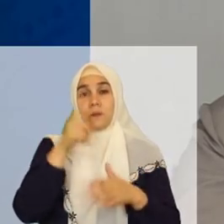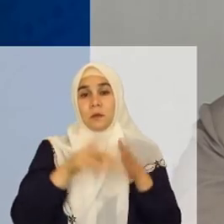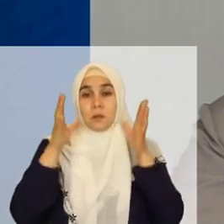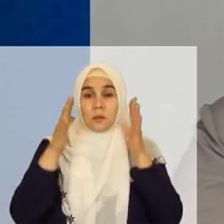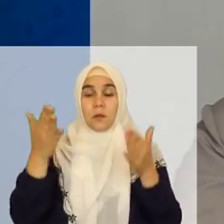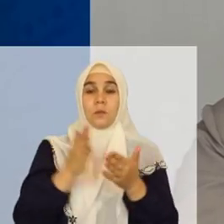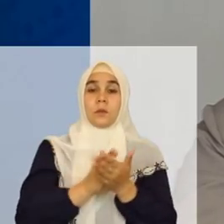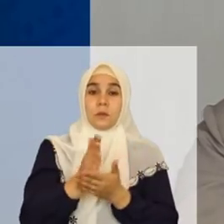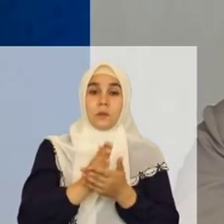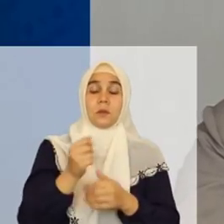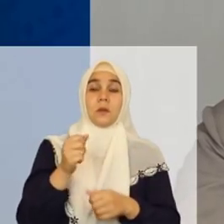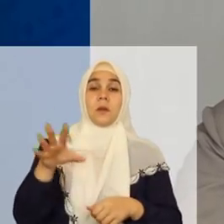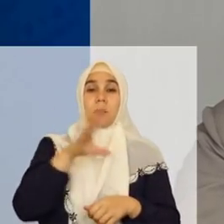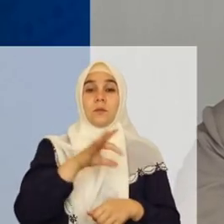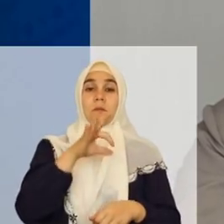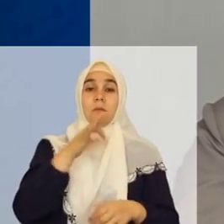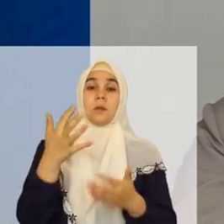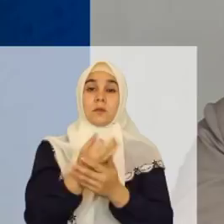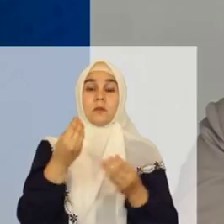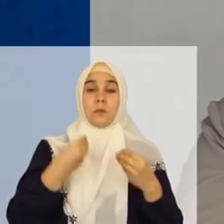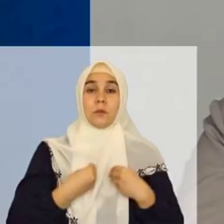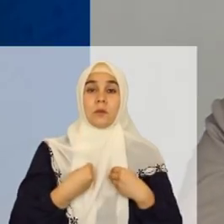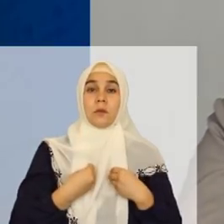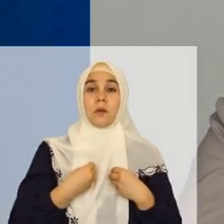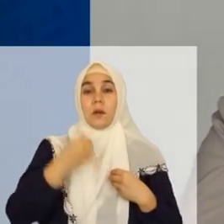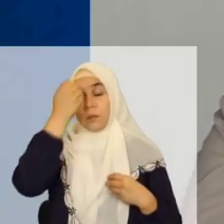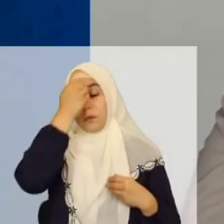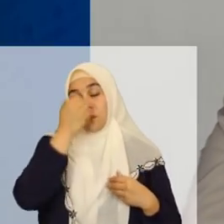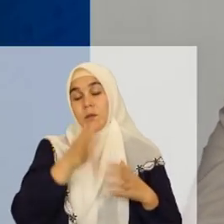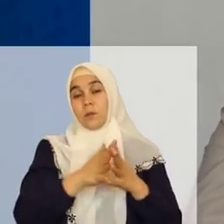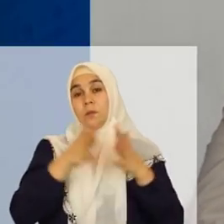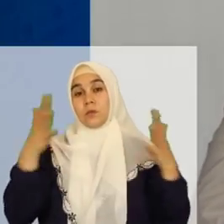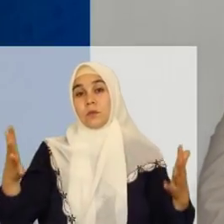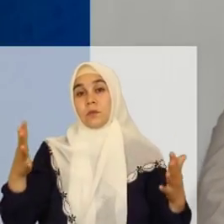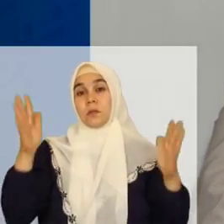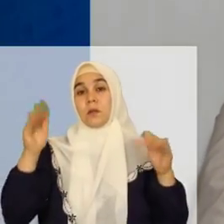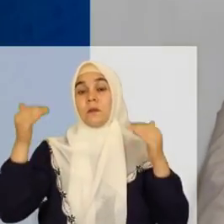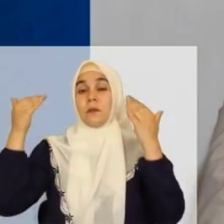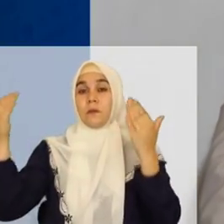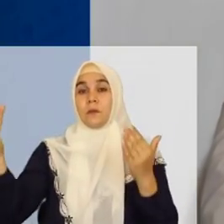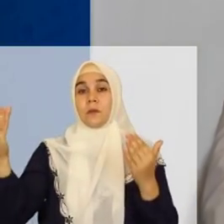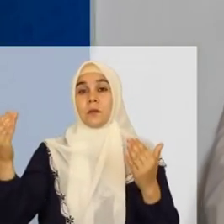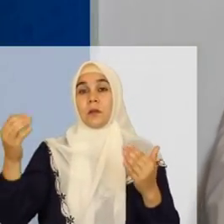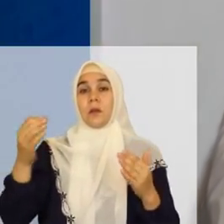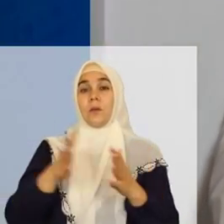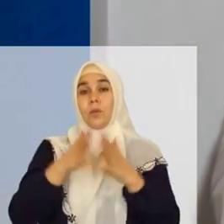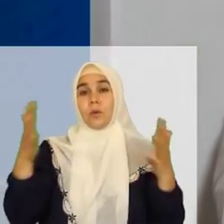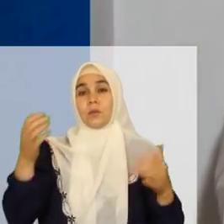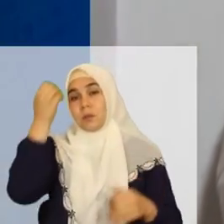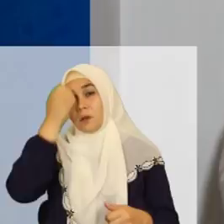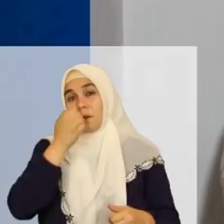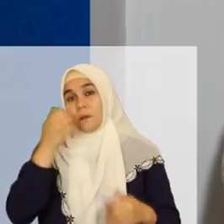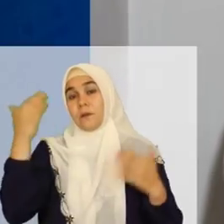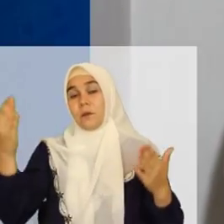o'rganish ma'nolariga ham muyassar qilib turibdi. Buning uchun Alloh taologa beadad shukrlar aytishimiz kerak. Shukr aytsak, Alloh